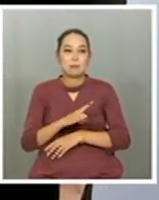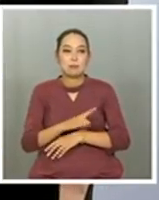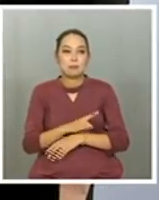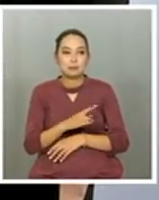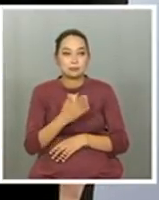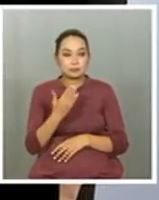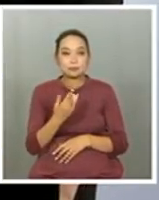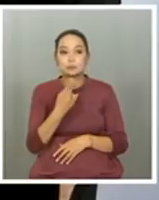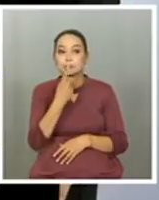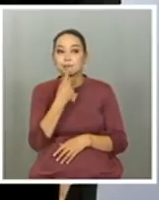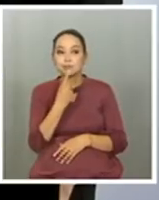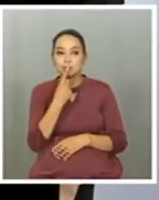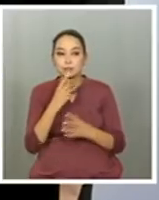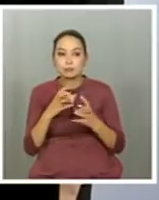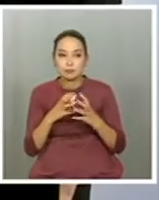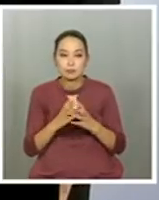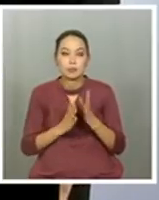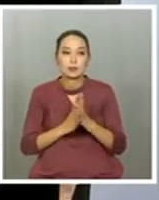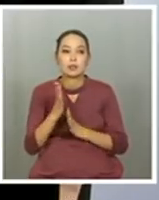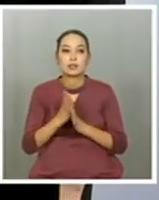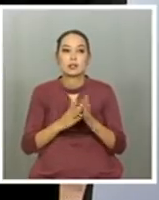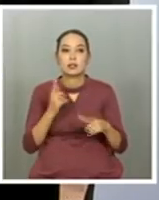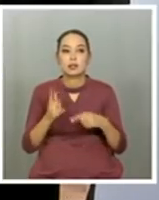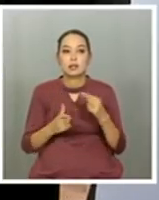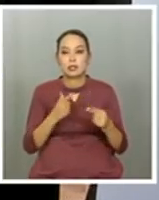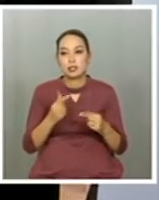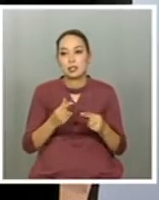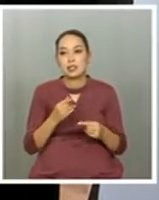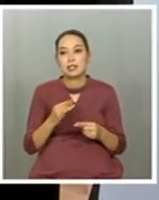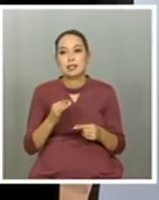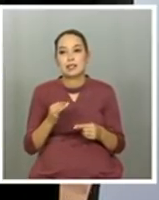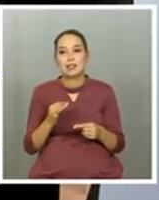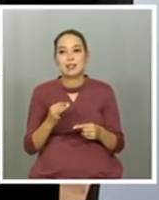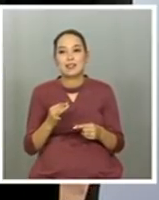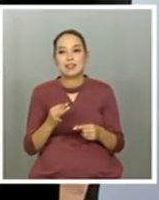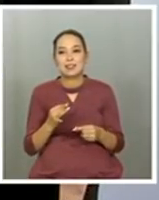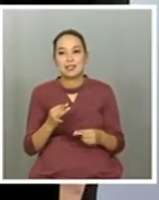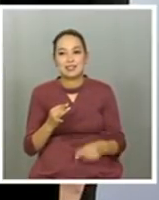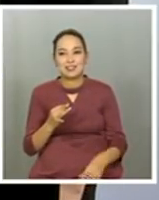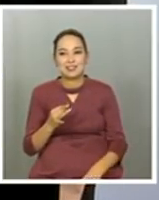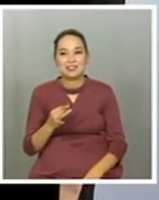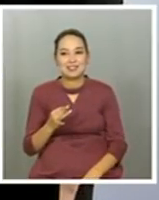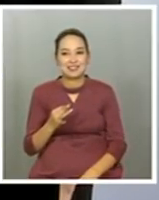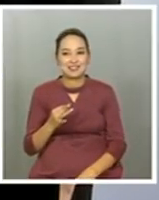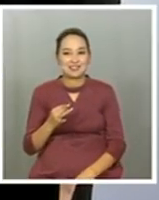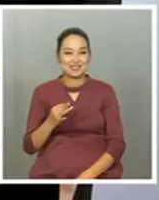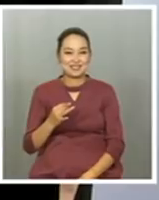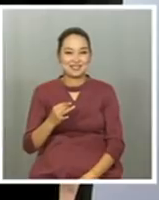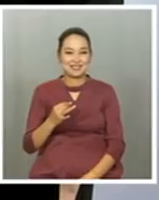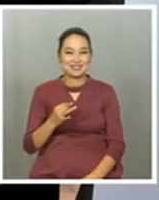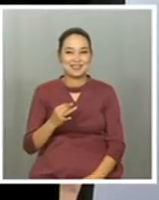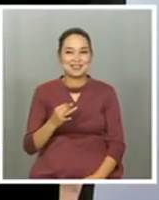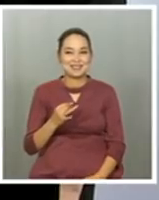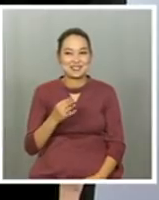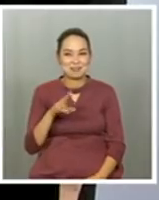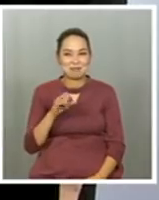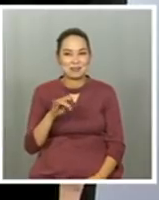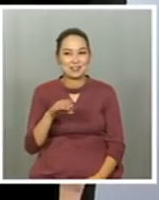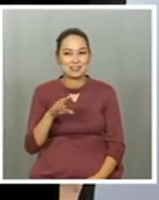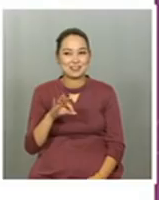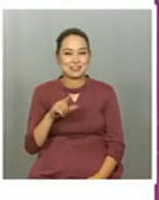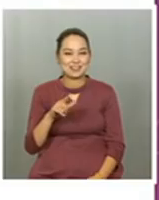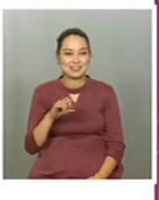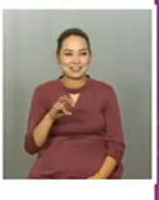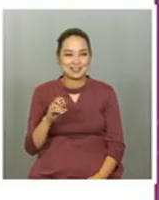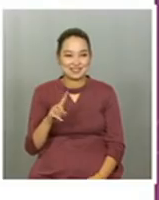қызылша және темекі өсімдігінің кейбір түрлері осы партеногенездік жолмен